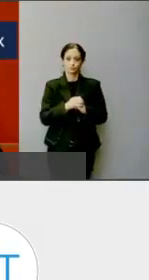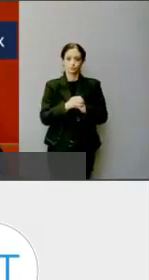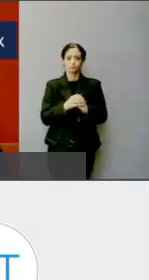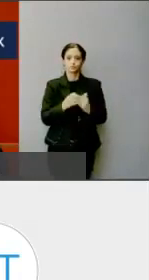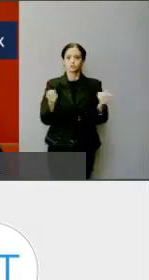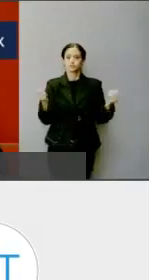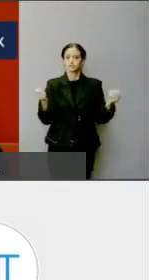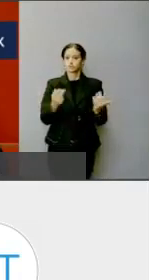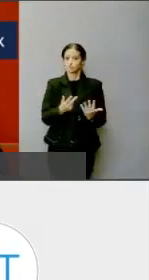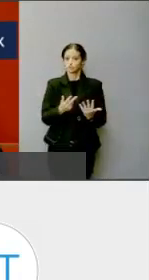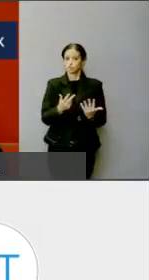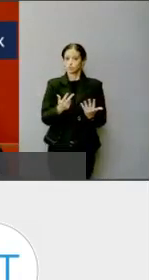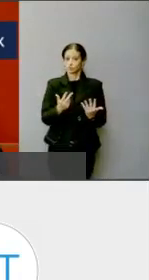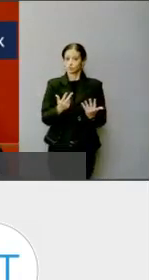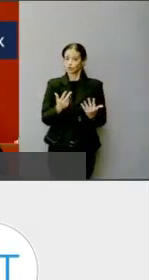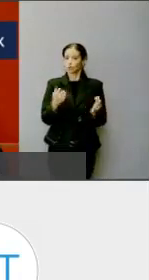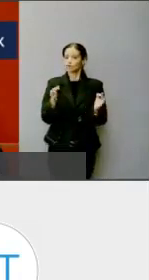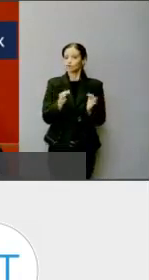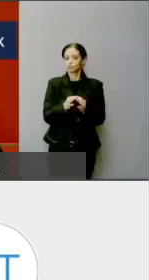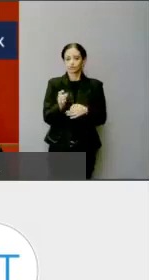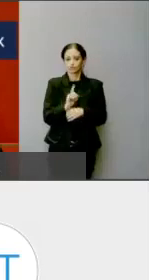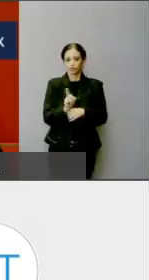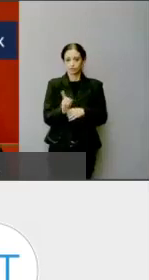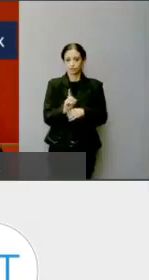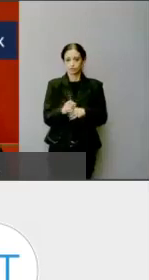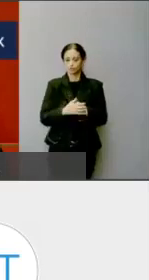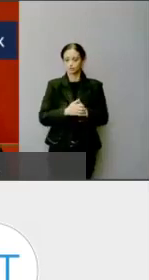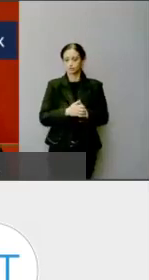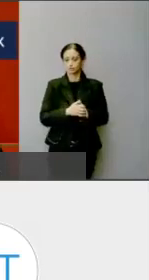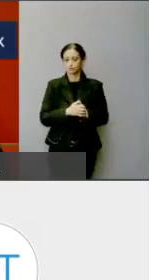18 non favorevole